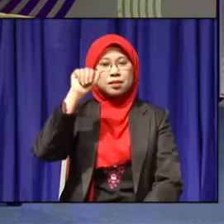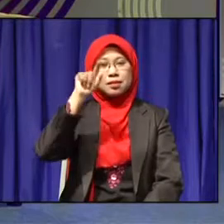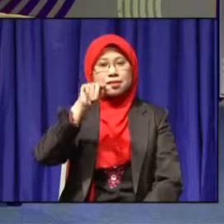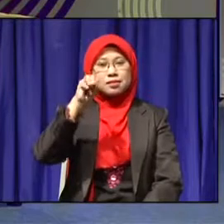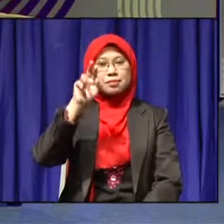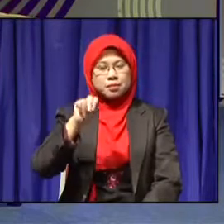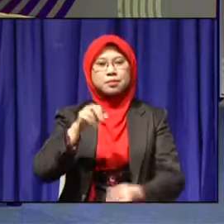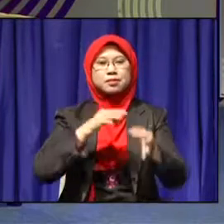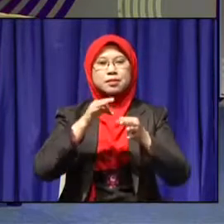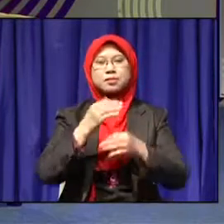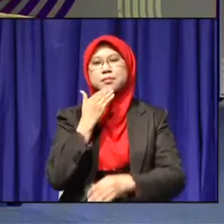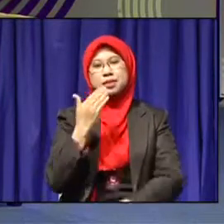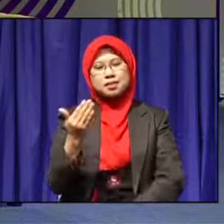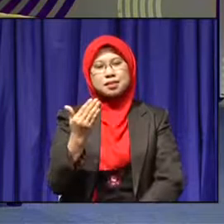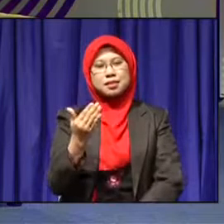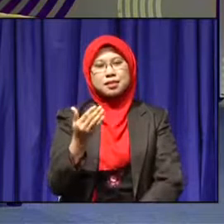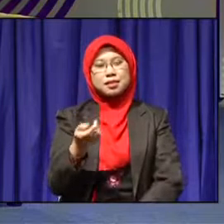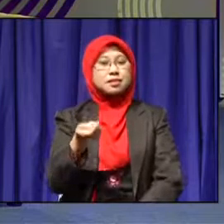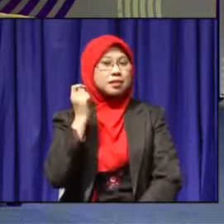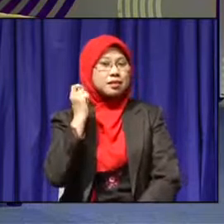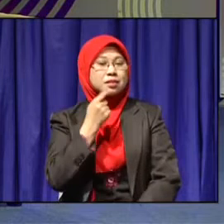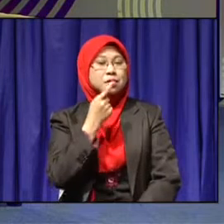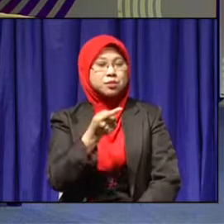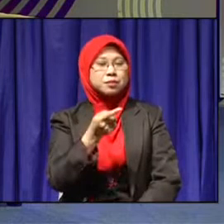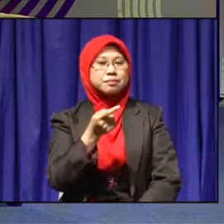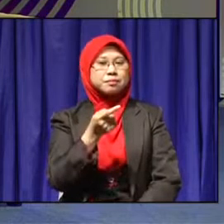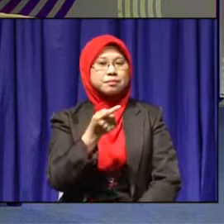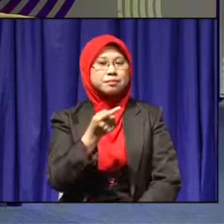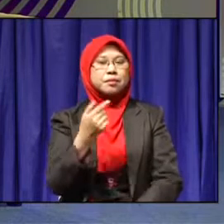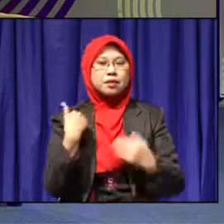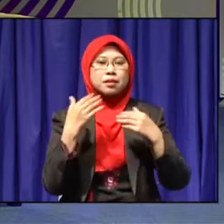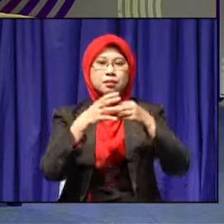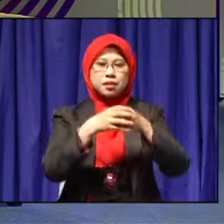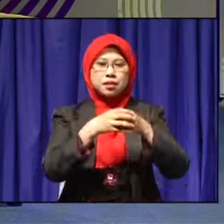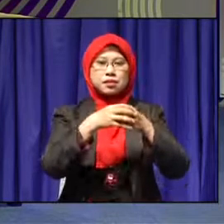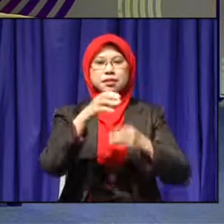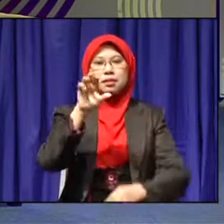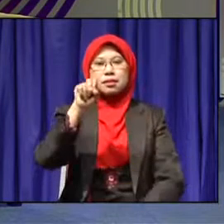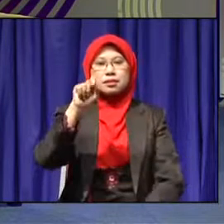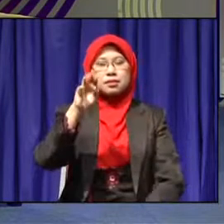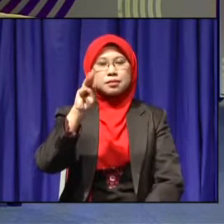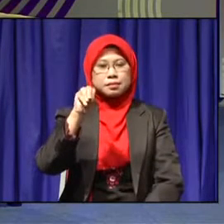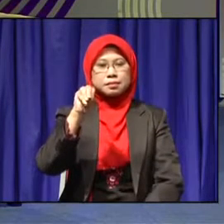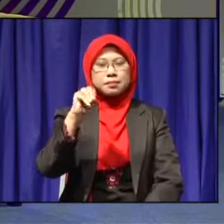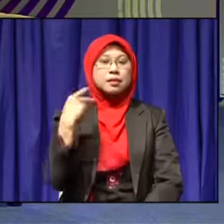Saiful sebagai Mandailing Sebutkan oleh payza tadi ada pakai steam dan kita sebagaimana